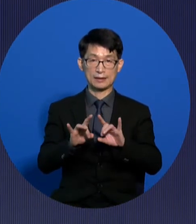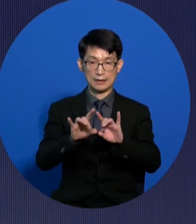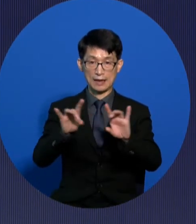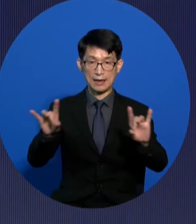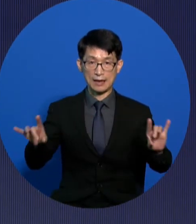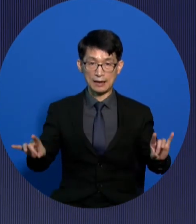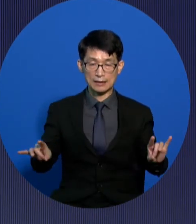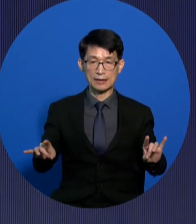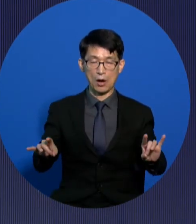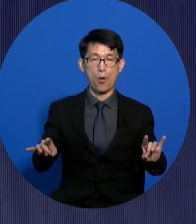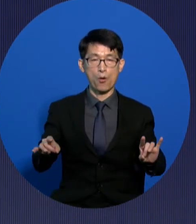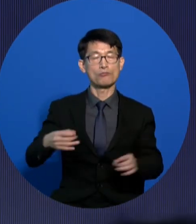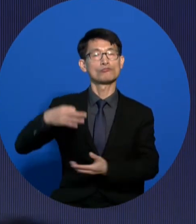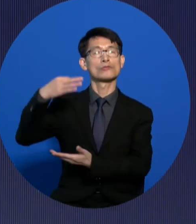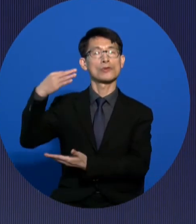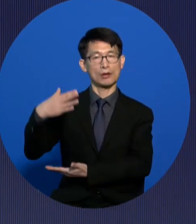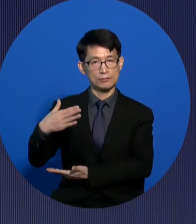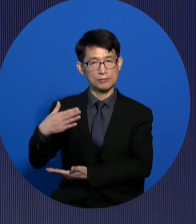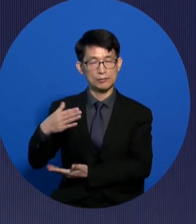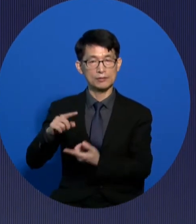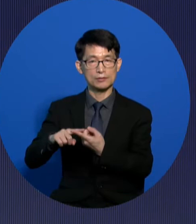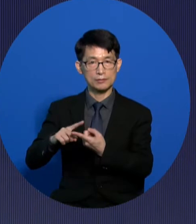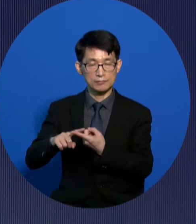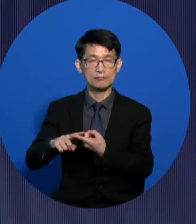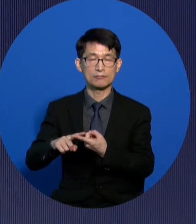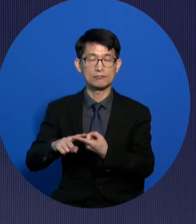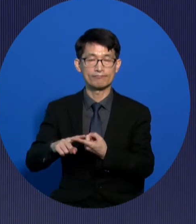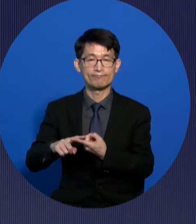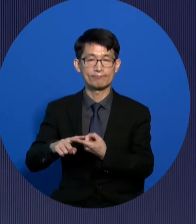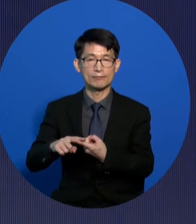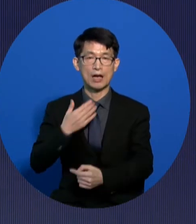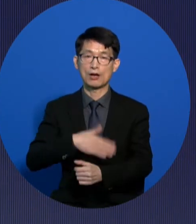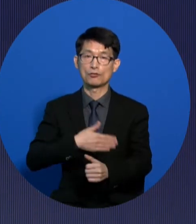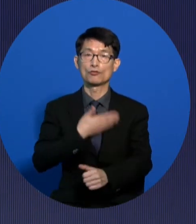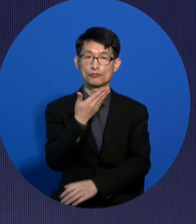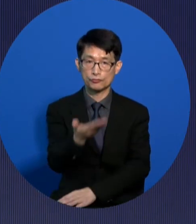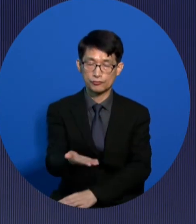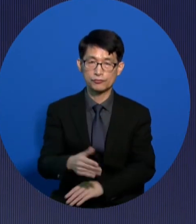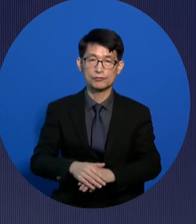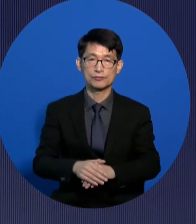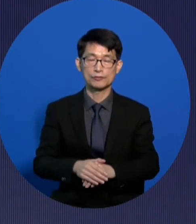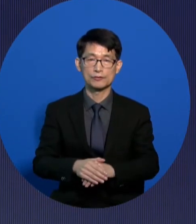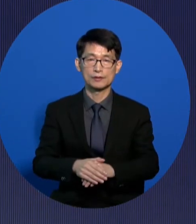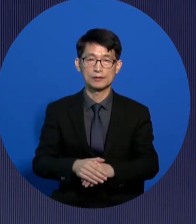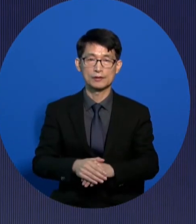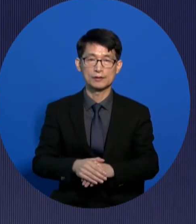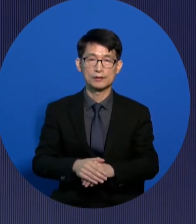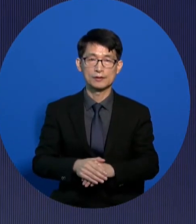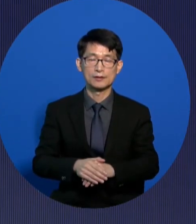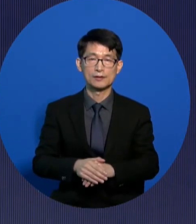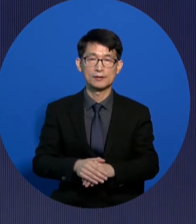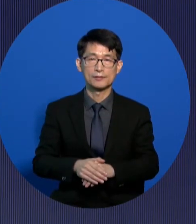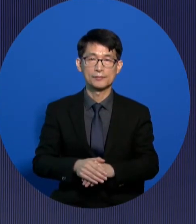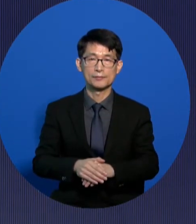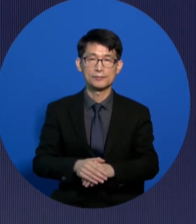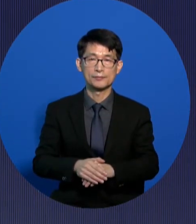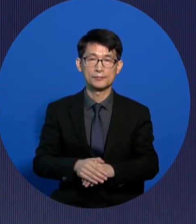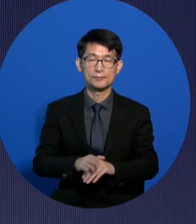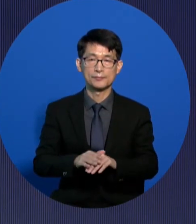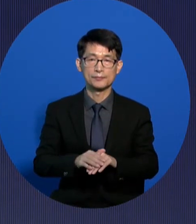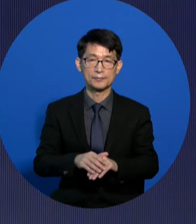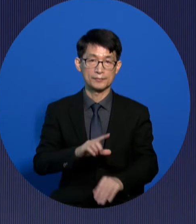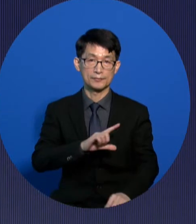포럼의 주제도 바뀌어야 되고요. 세션의 주제도 바뀌어서 명확하게 우리가 평창 장애 포럼이라는 가지고